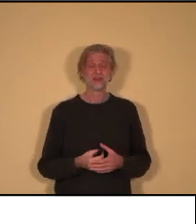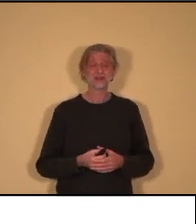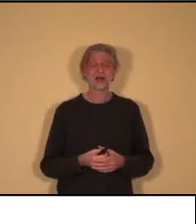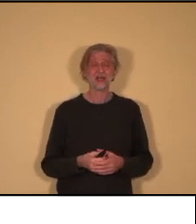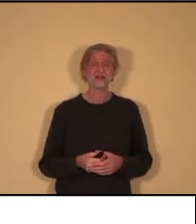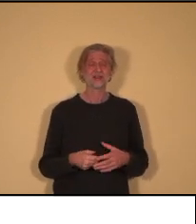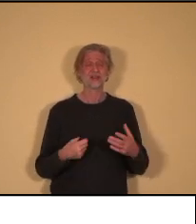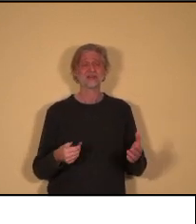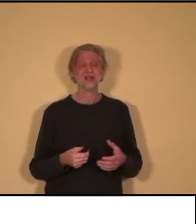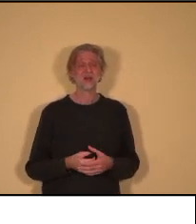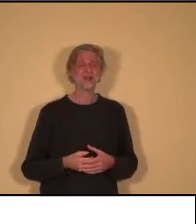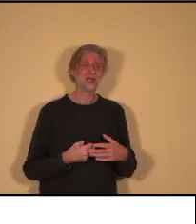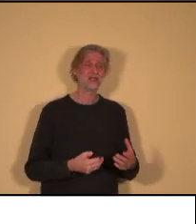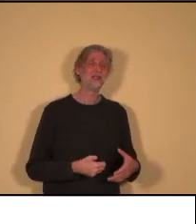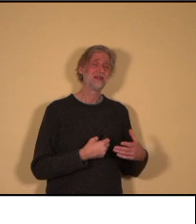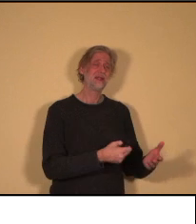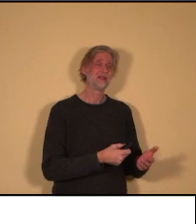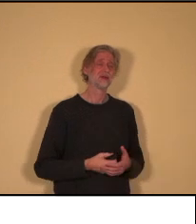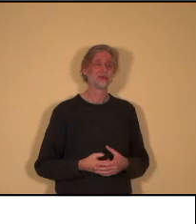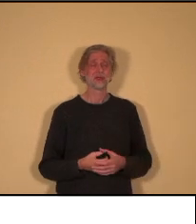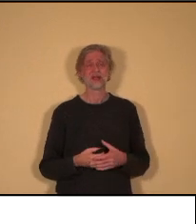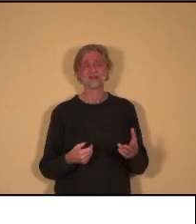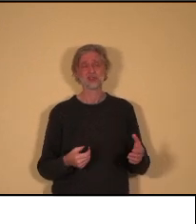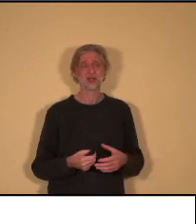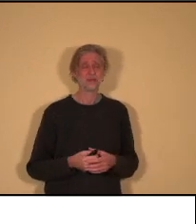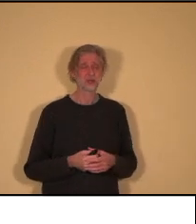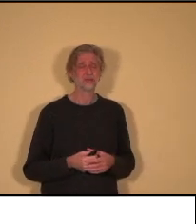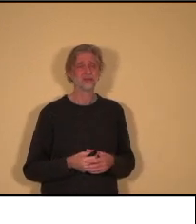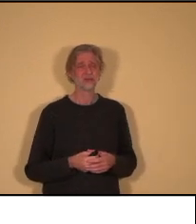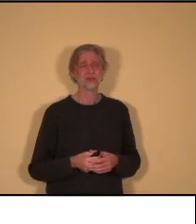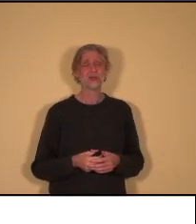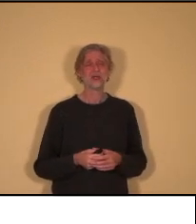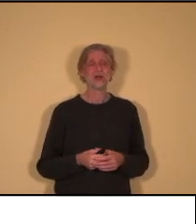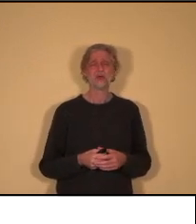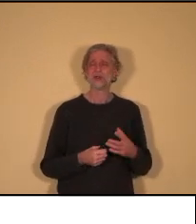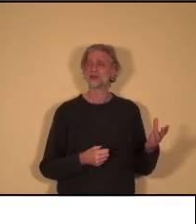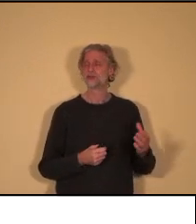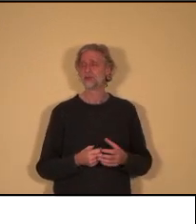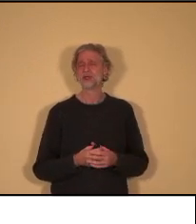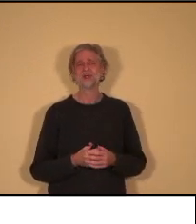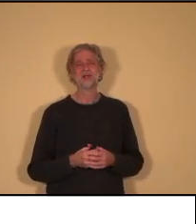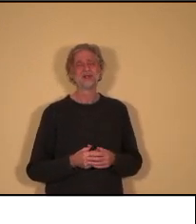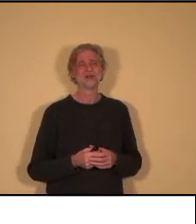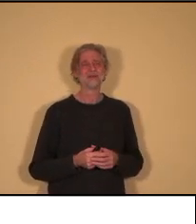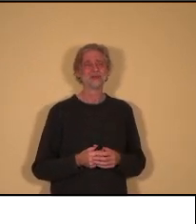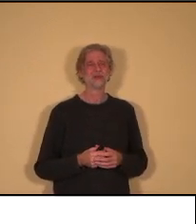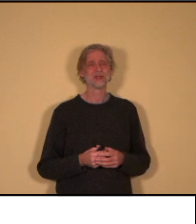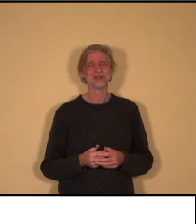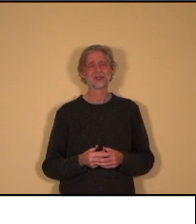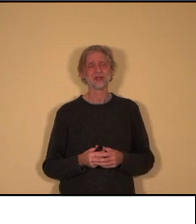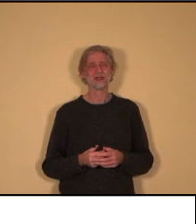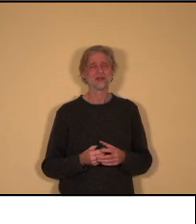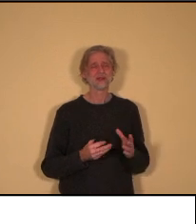das wird ja eingesetzt tatsächlich, um die Energiedichte von klassischen Treibstoffen zu erhöhen. Also früher wurde